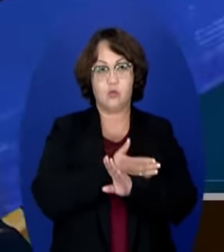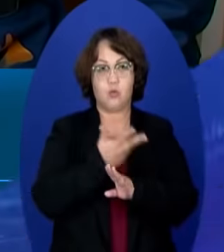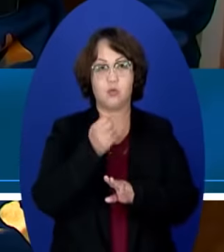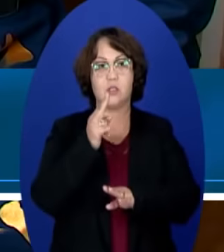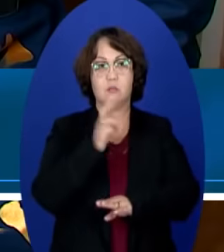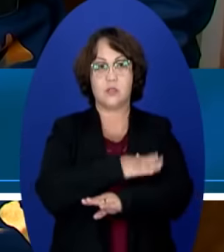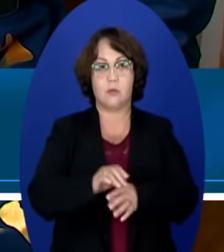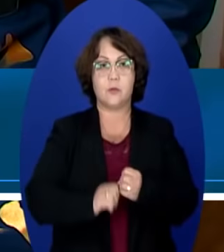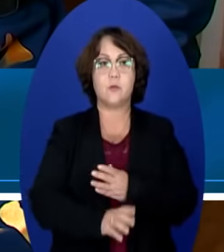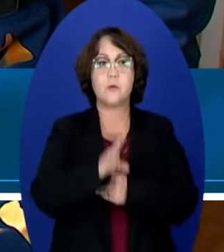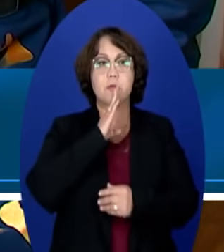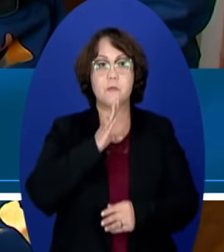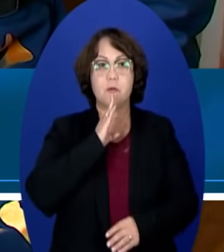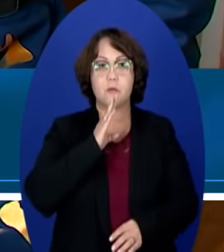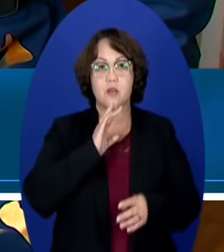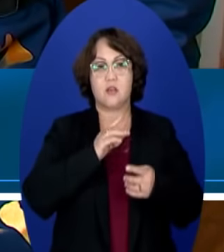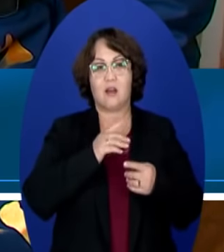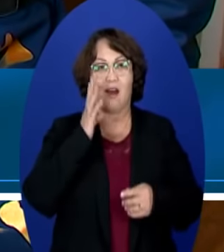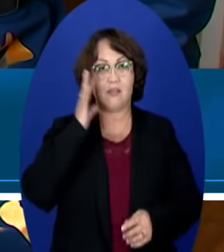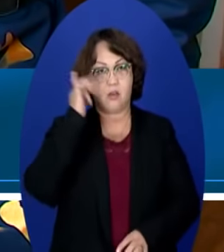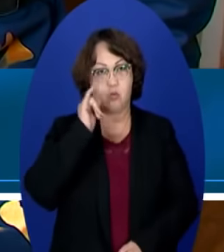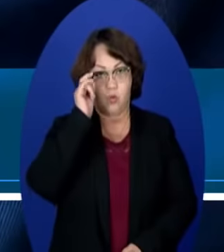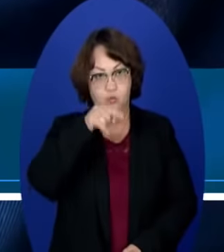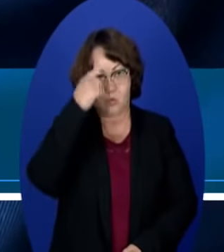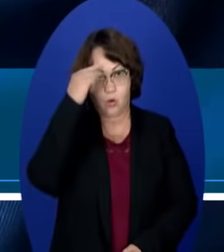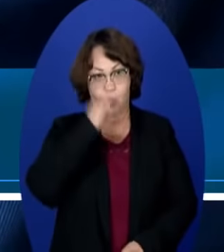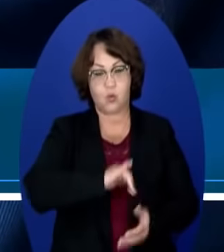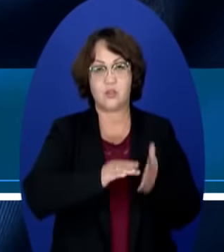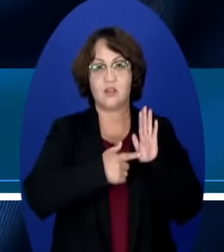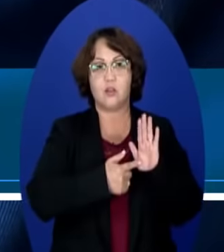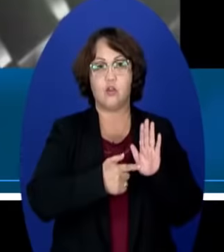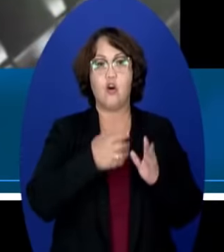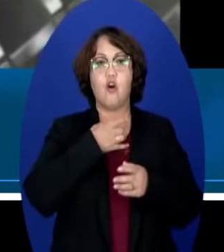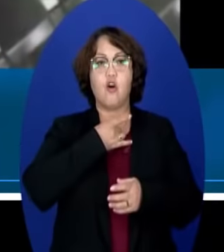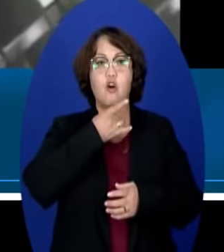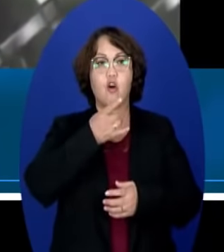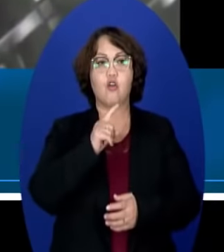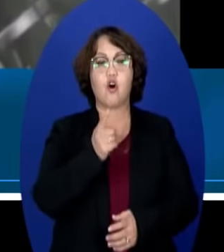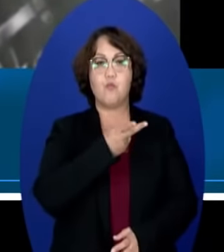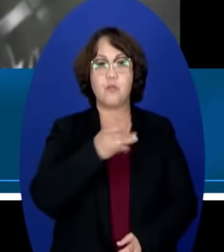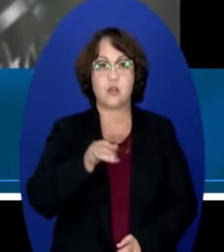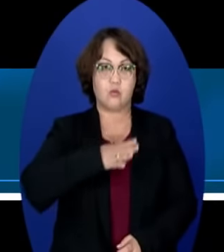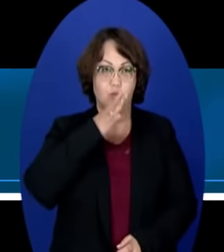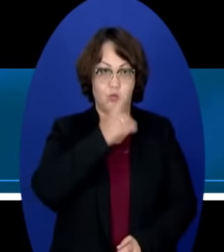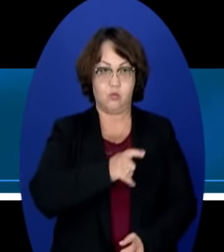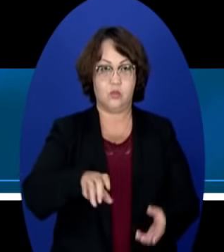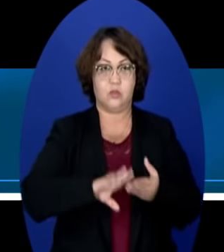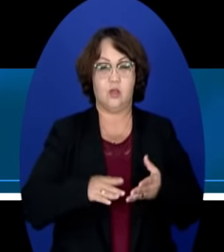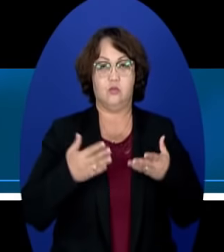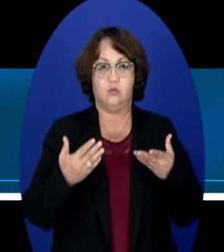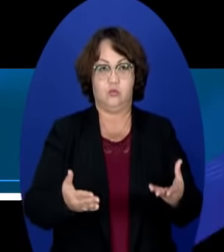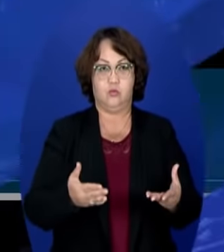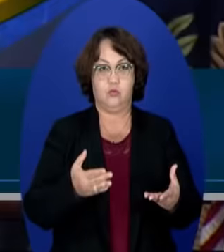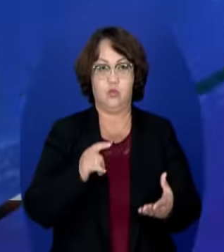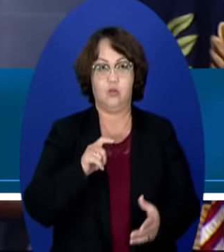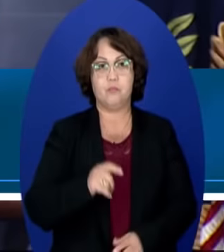гэсэн. Цагийн үрт хөтөлбөр энэ удаад хилийн чандад их орноо сурталчилж байгаа хөөмичдийг онцолж байна. Хөөми гэдэг нь бол хүн